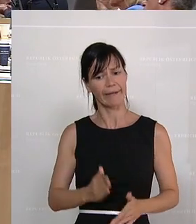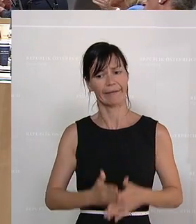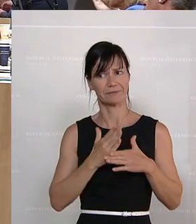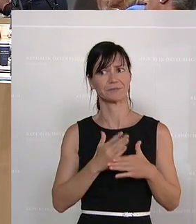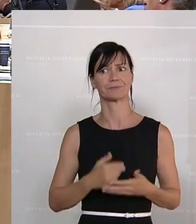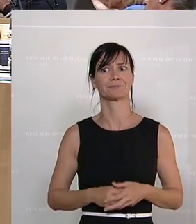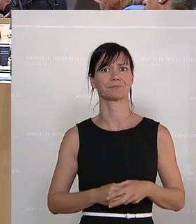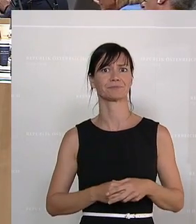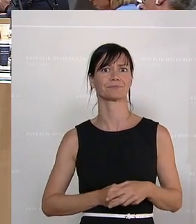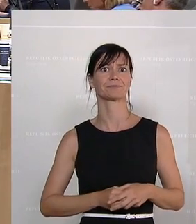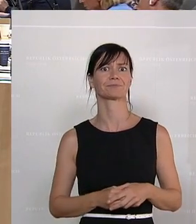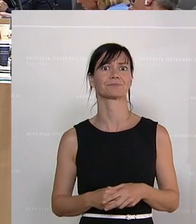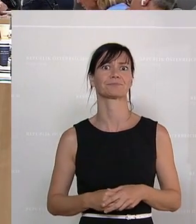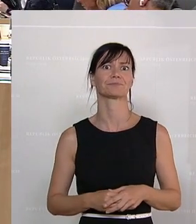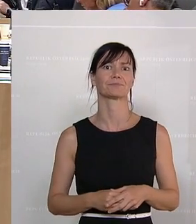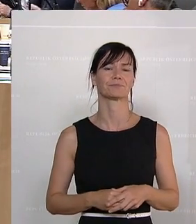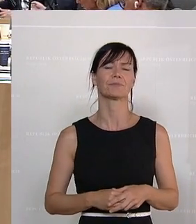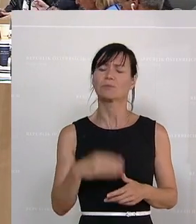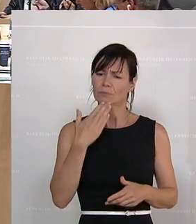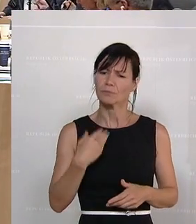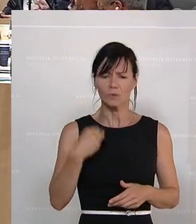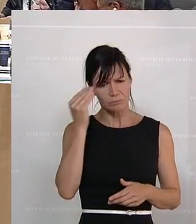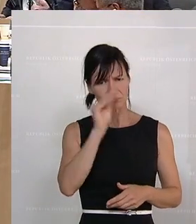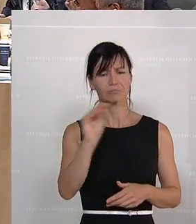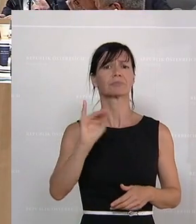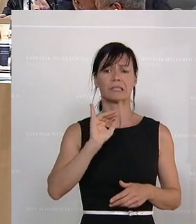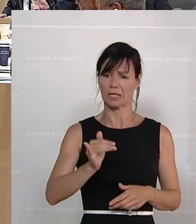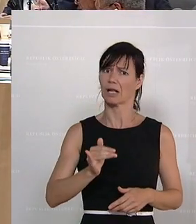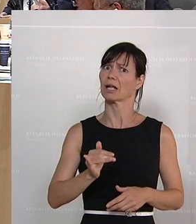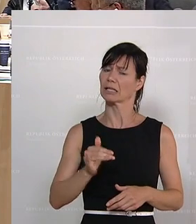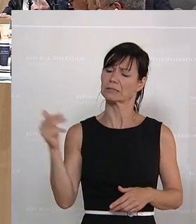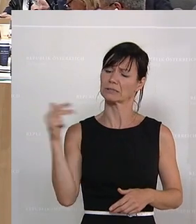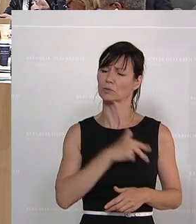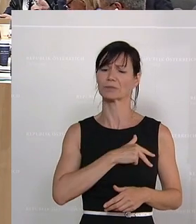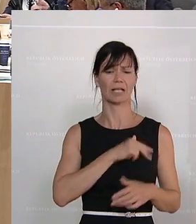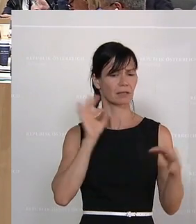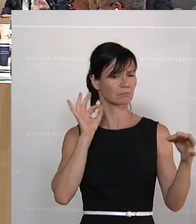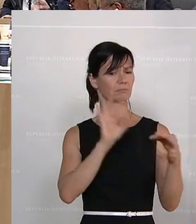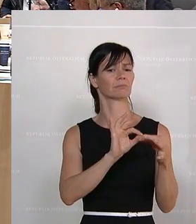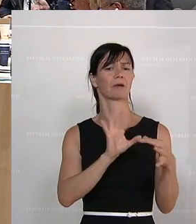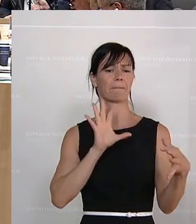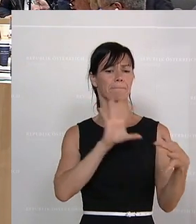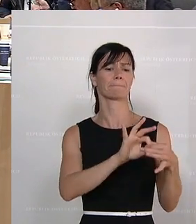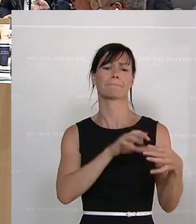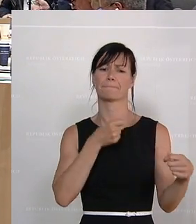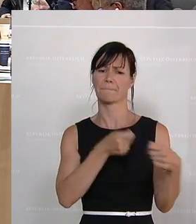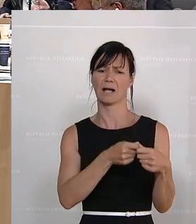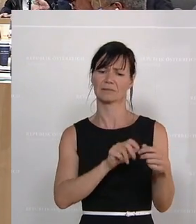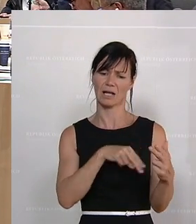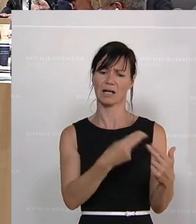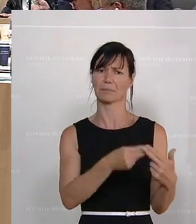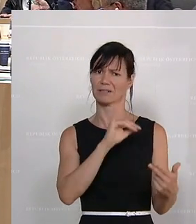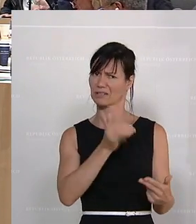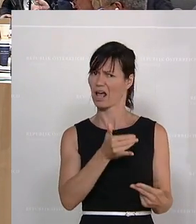und das möchte ich schon sagen dass es aus meiner sicht sehr wohl sozial treffsicheren familienpolitik und sozial